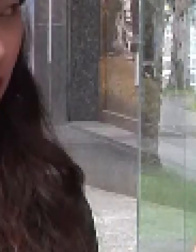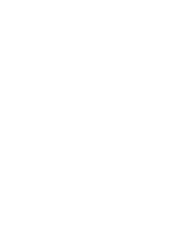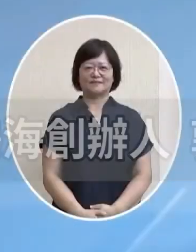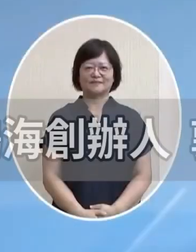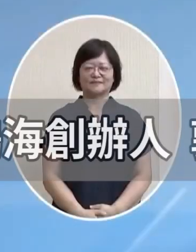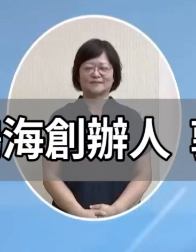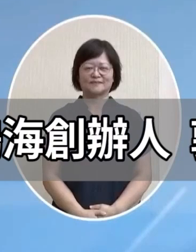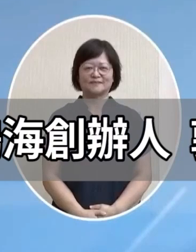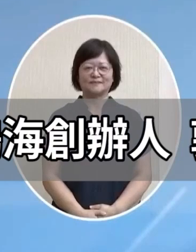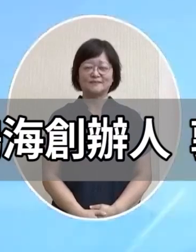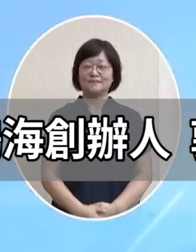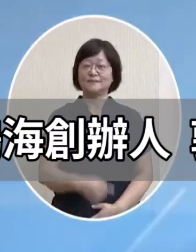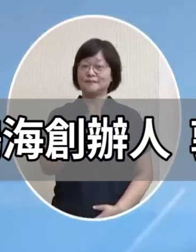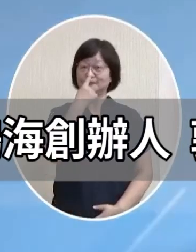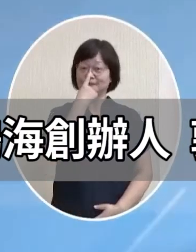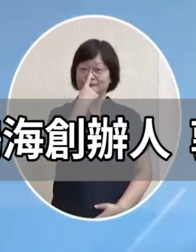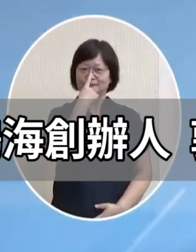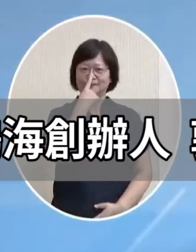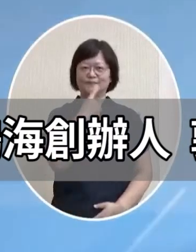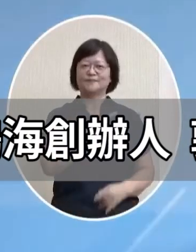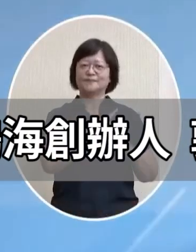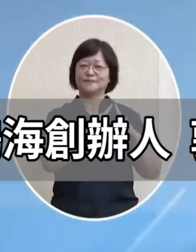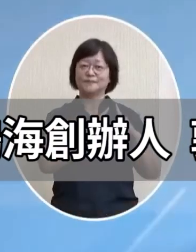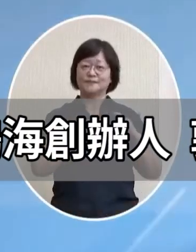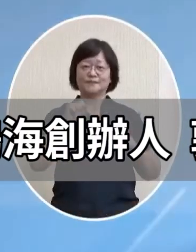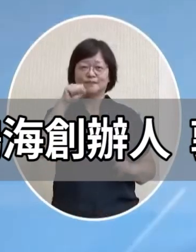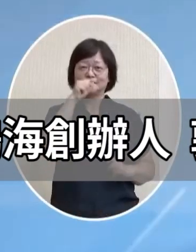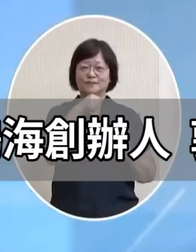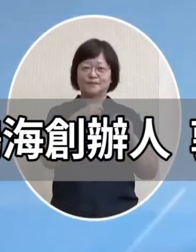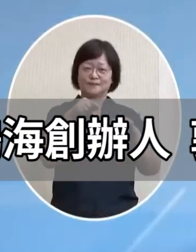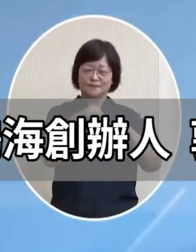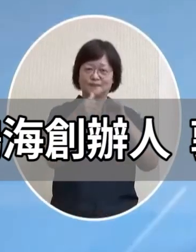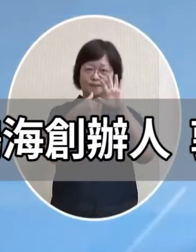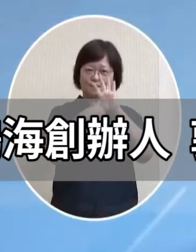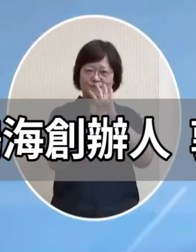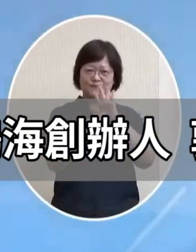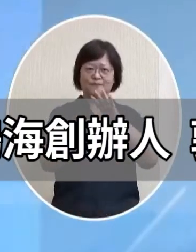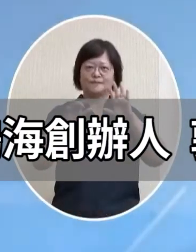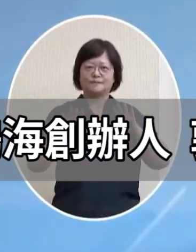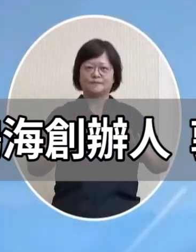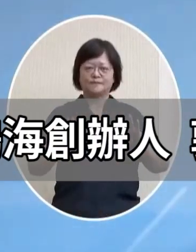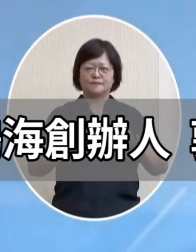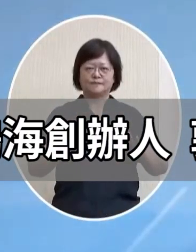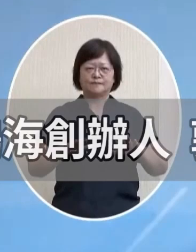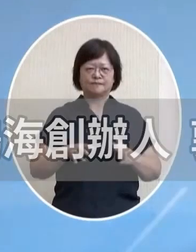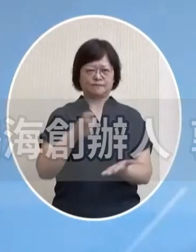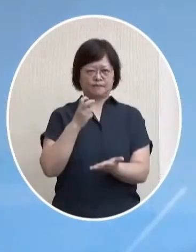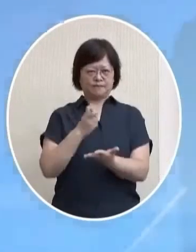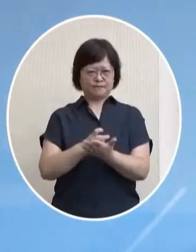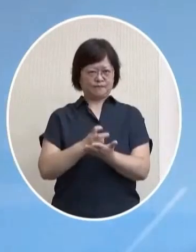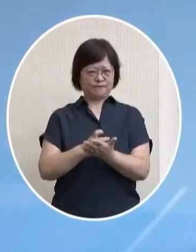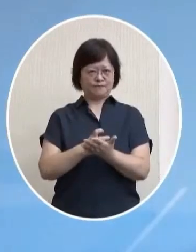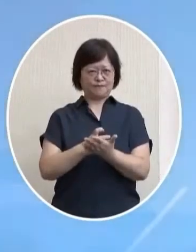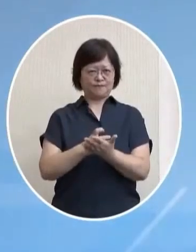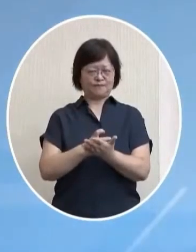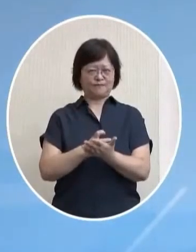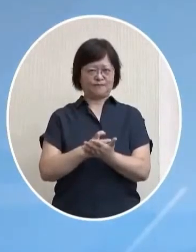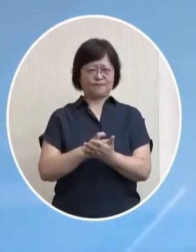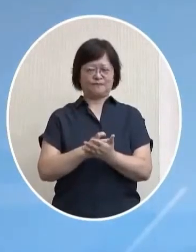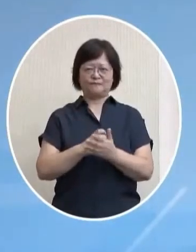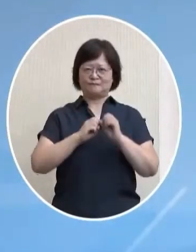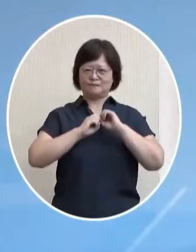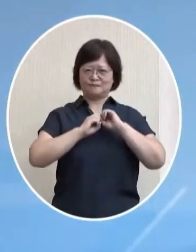整合。 我郭台铭今天要郑重的向各位报